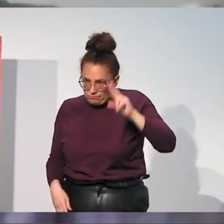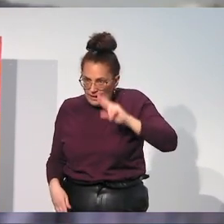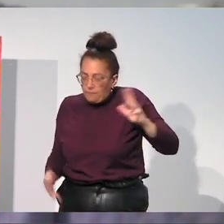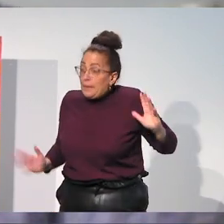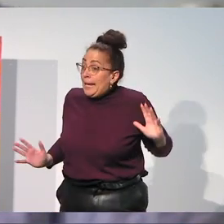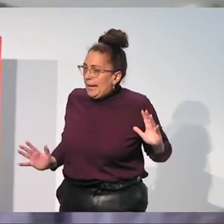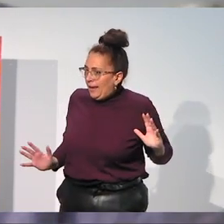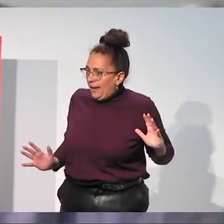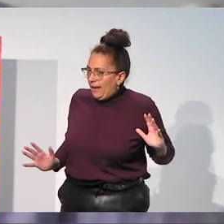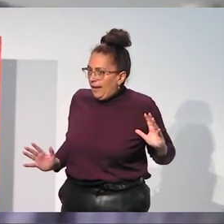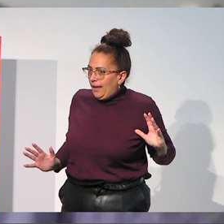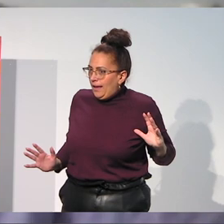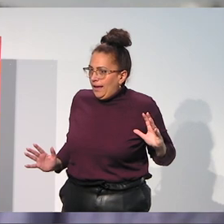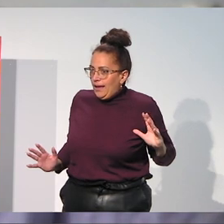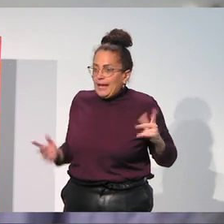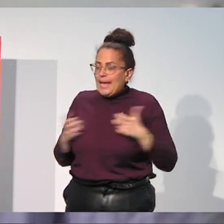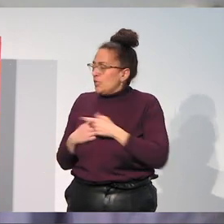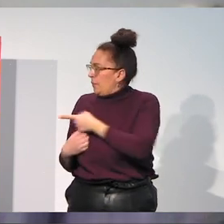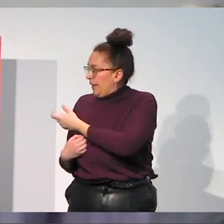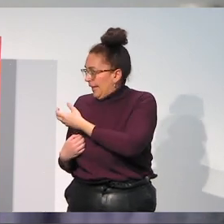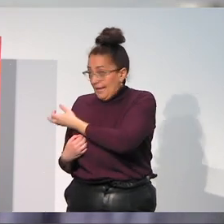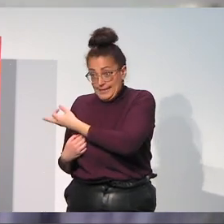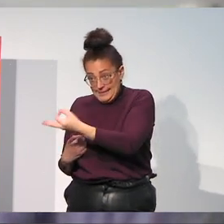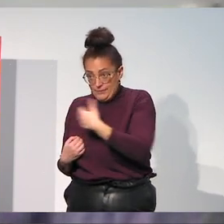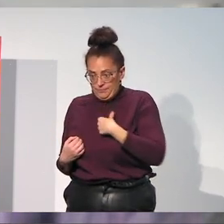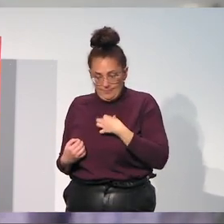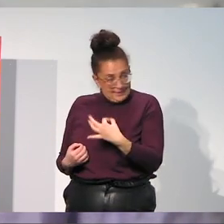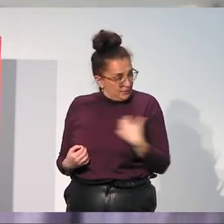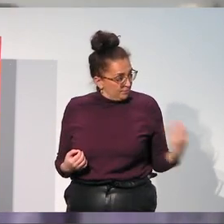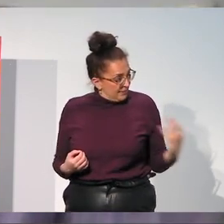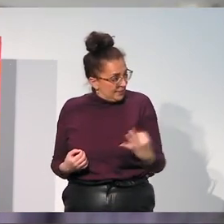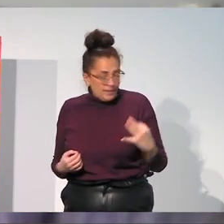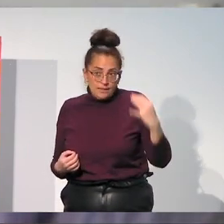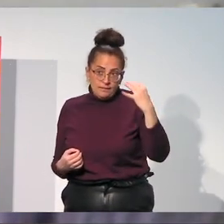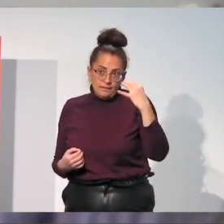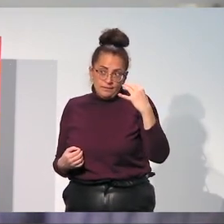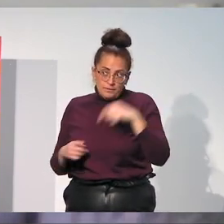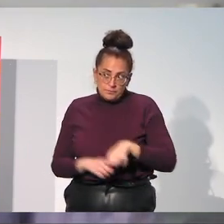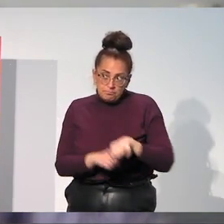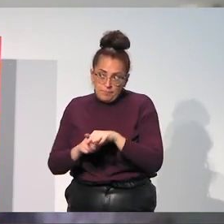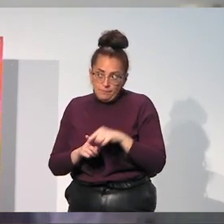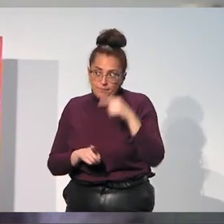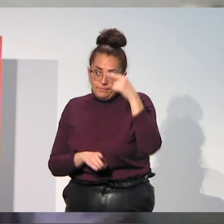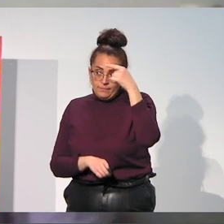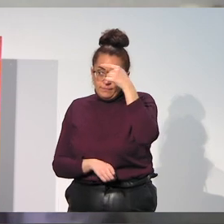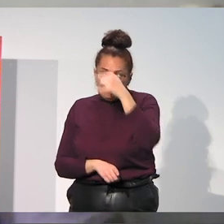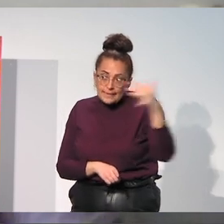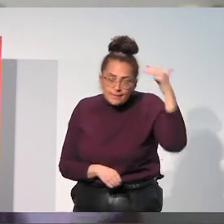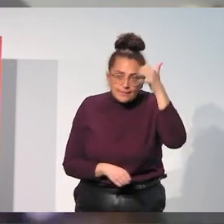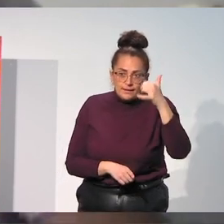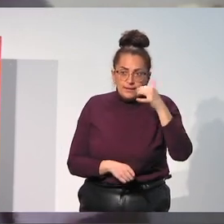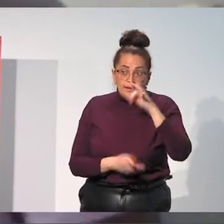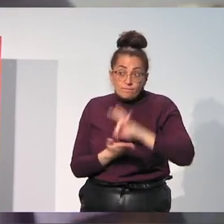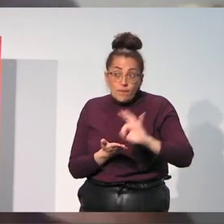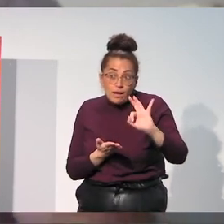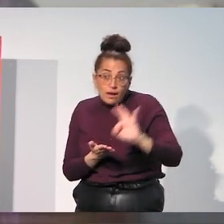souvent commencé par un récit collectif. Ça a souvent commencé par un mythe, ça a souvent commencé par une fable qu'on s'est racontée petit à petit